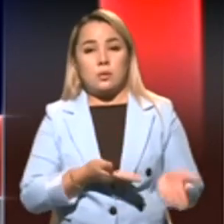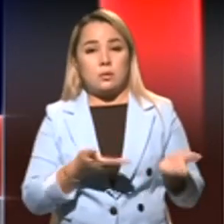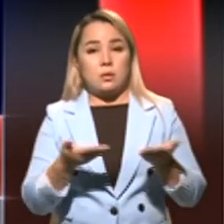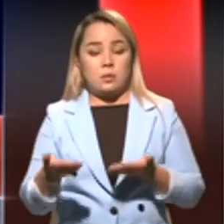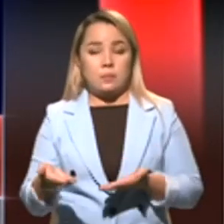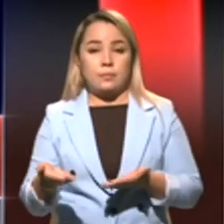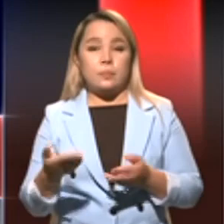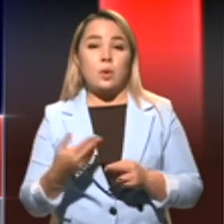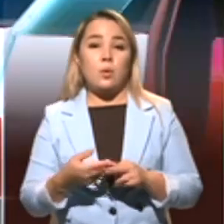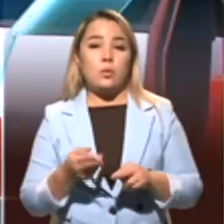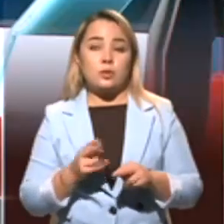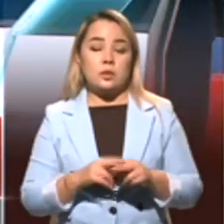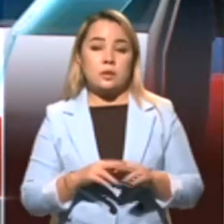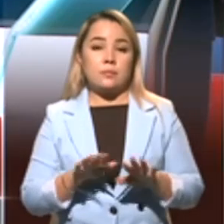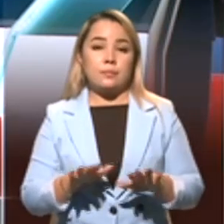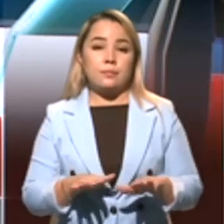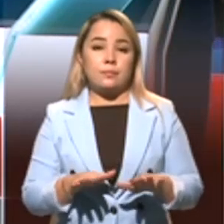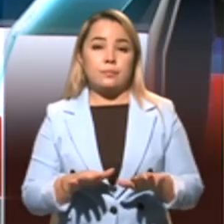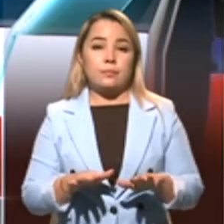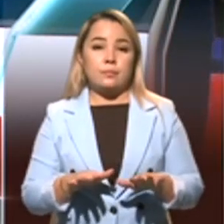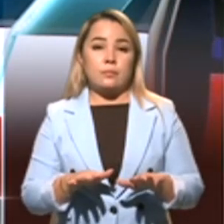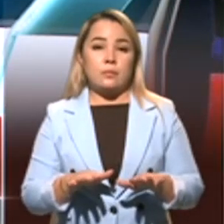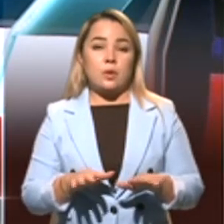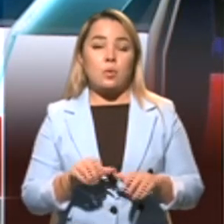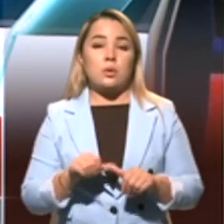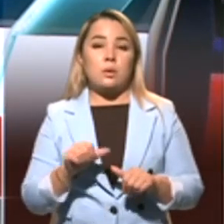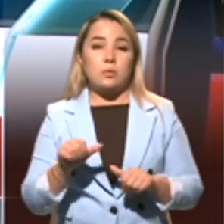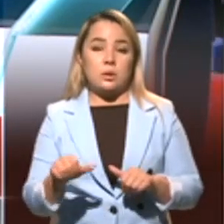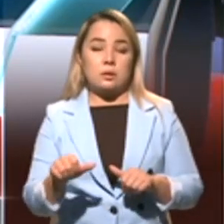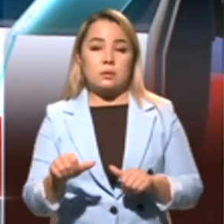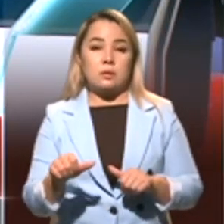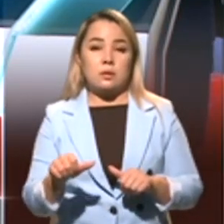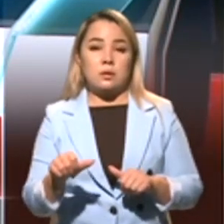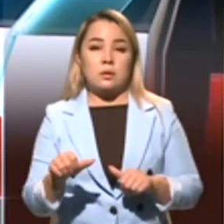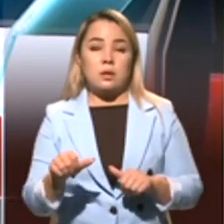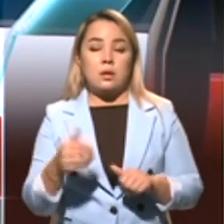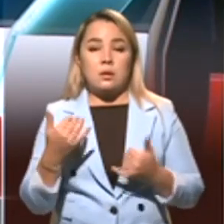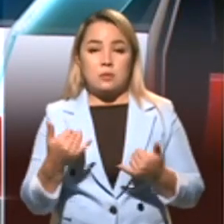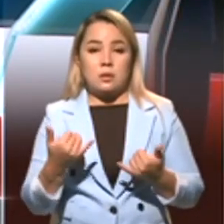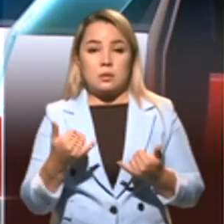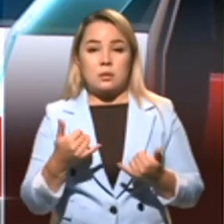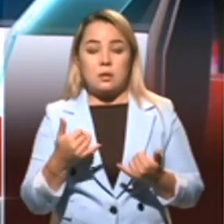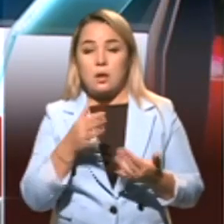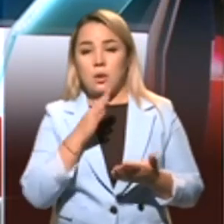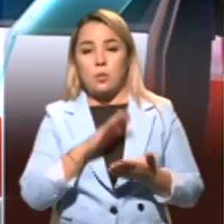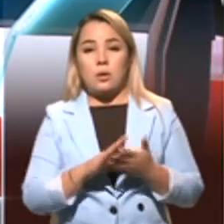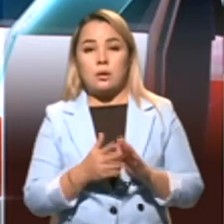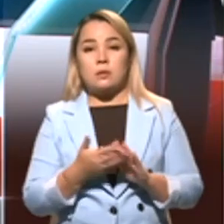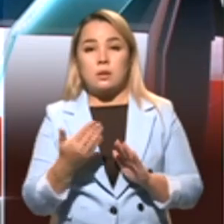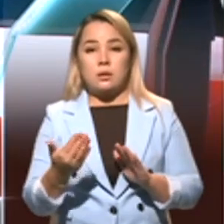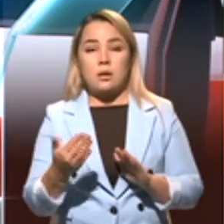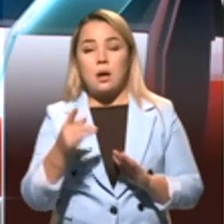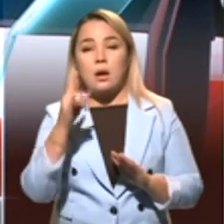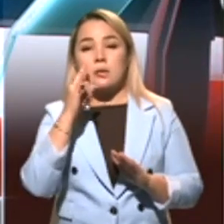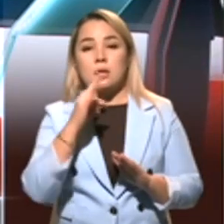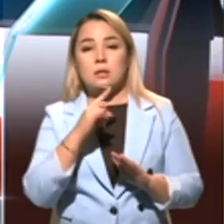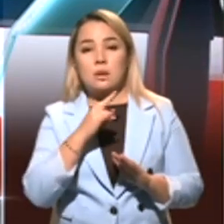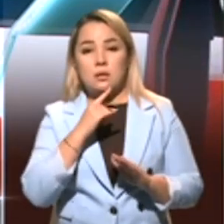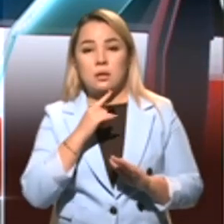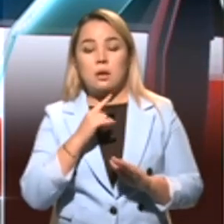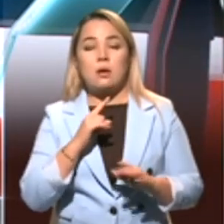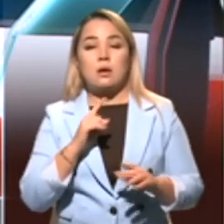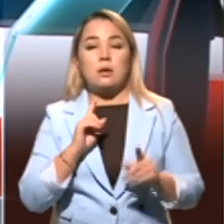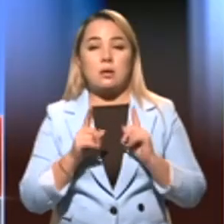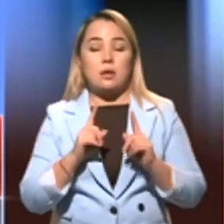жерде енді одан бөлек бүгін дәл қазіргі уақытта Қазақстан концерт